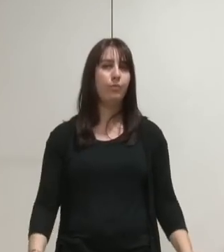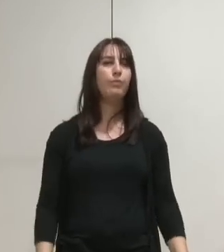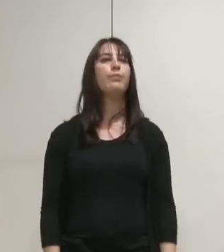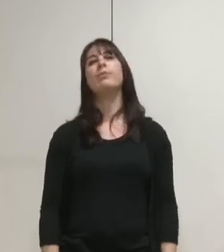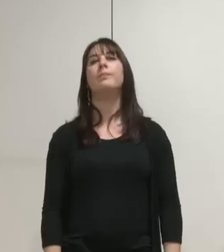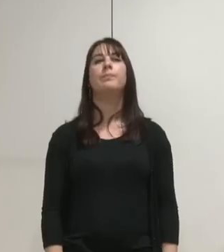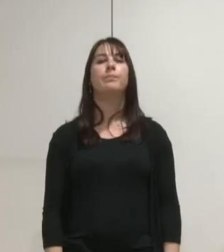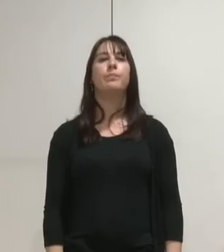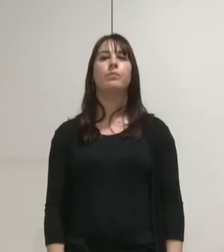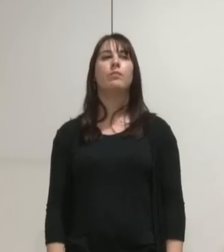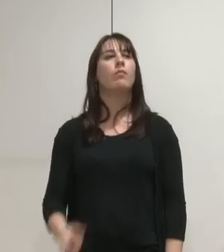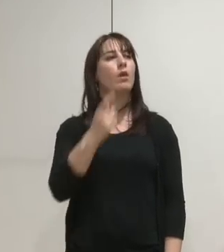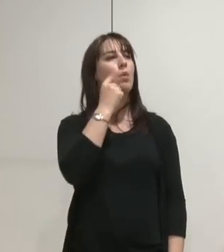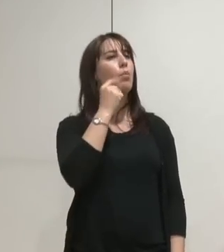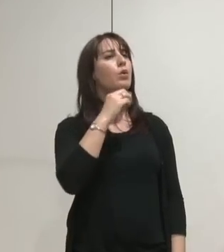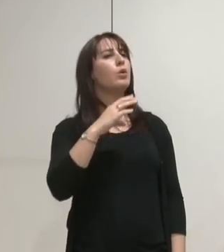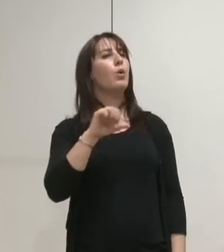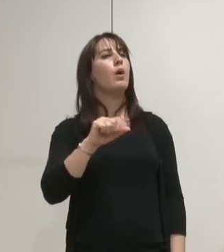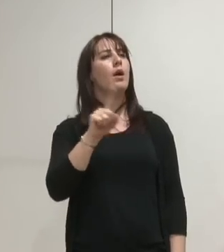soir monsieur